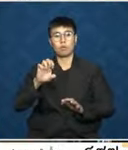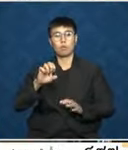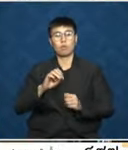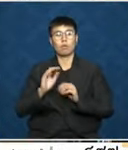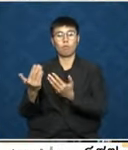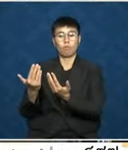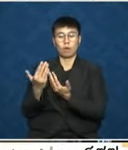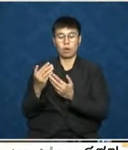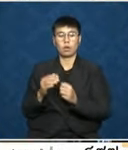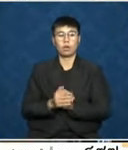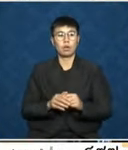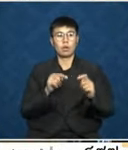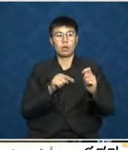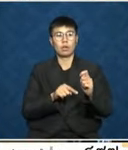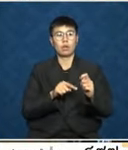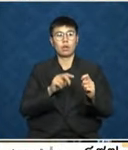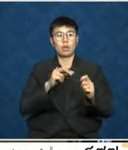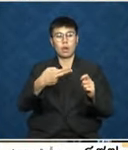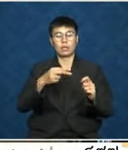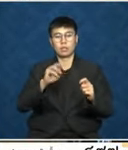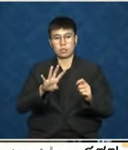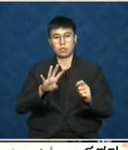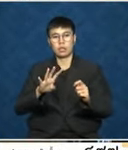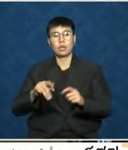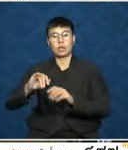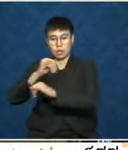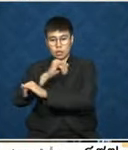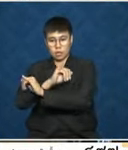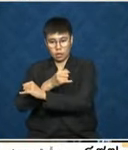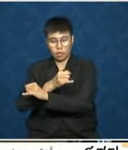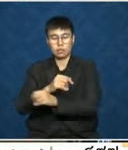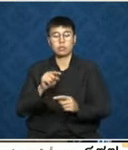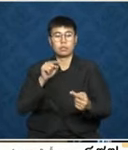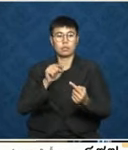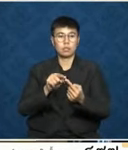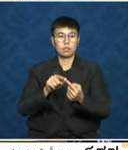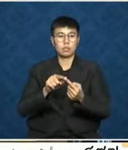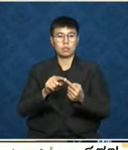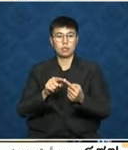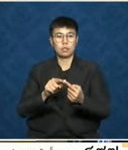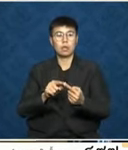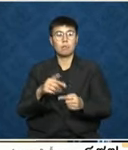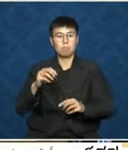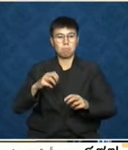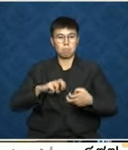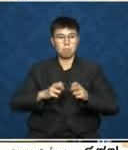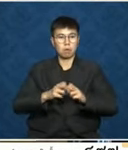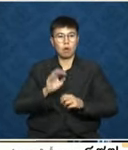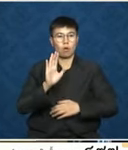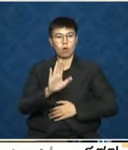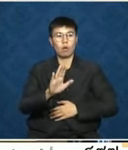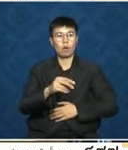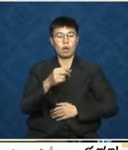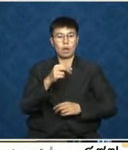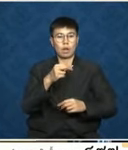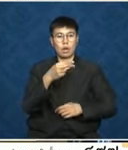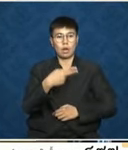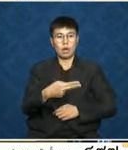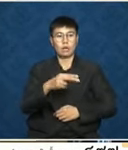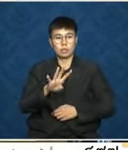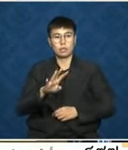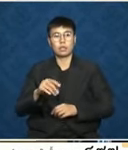เพื่อไทยเขตหลัก 4จตุจักรถึงความเดือดร้อนของพี่น้องประชาชนในเขตหลัก 4จตุจักรค่ะเป็นเรื่องเกี่ยวกับไฟ